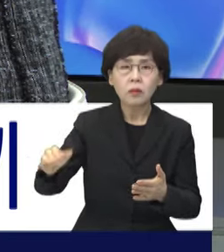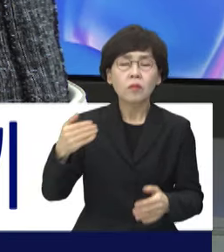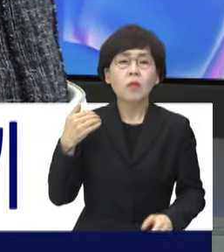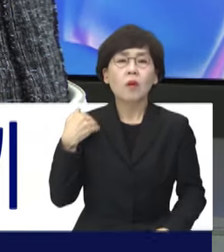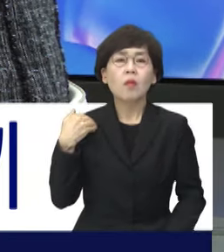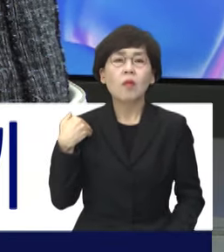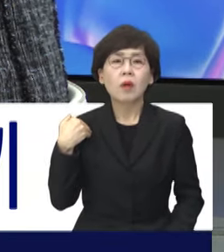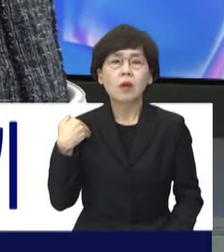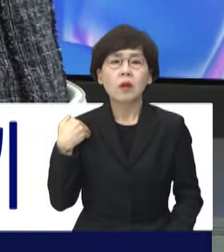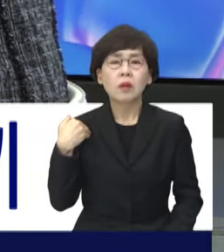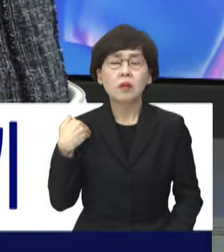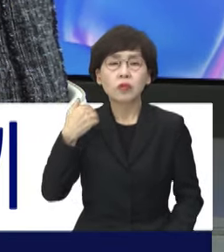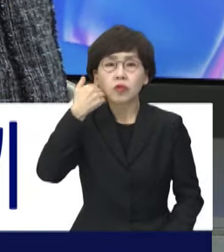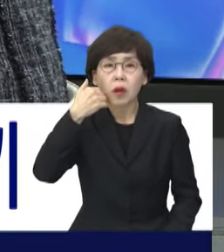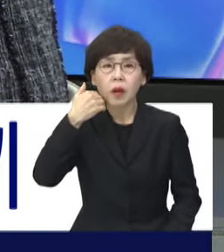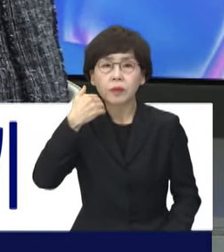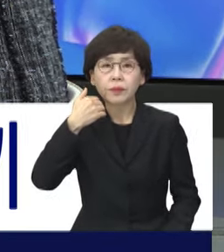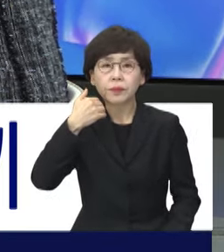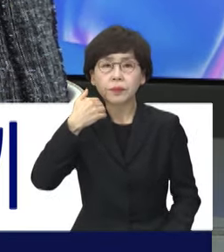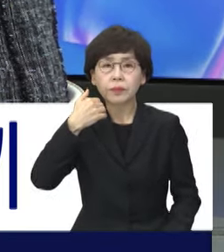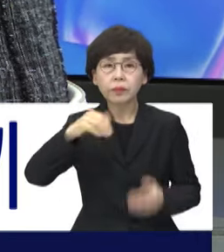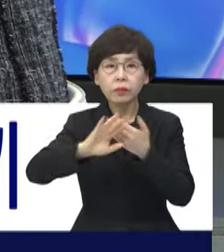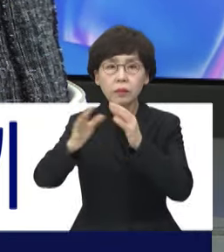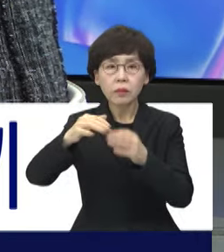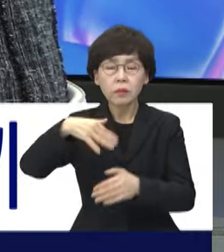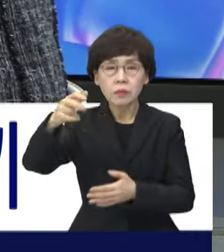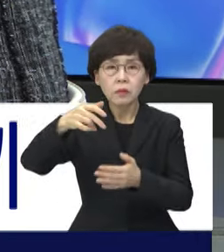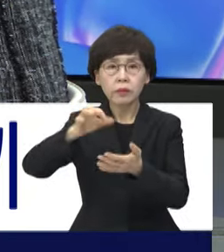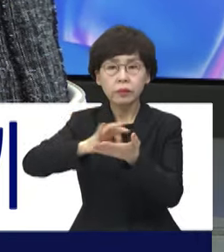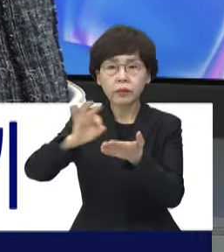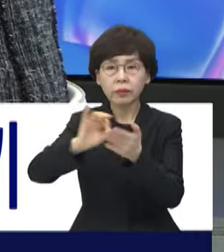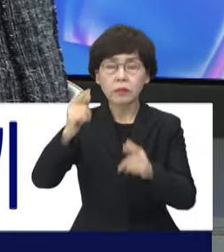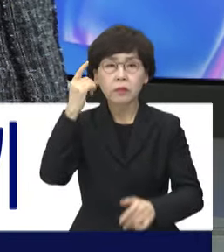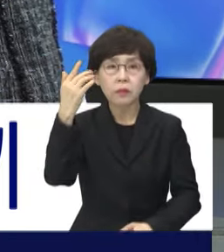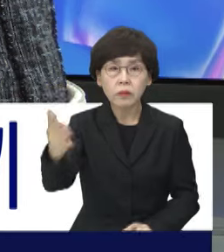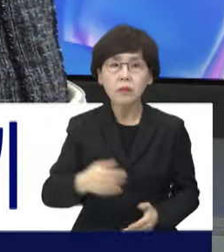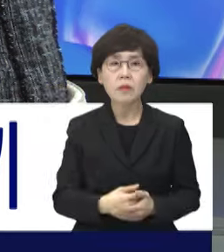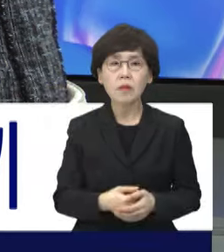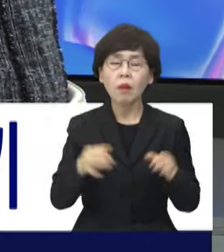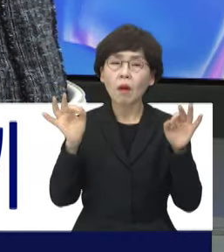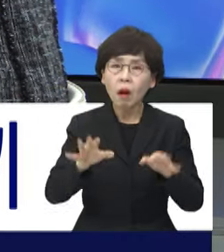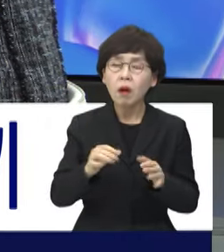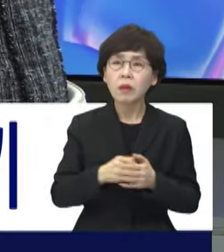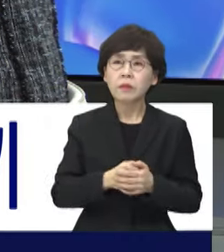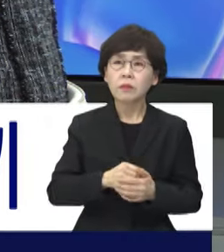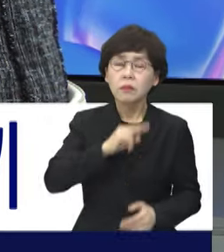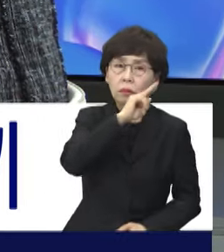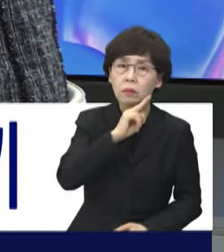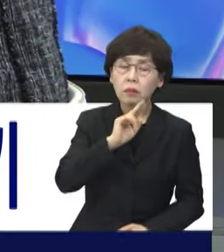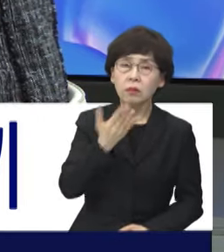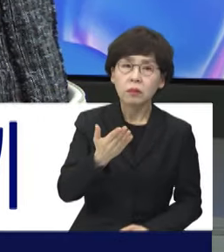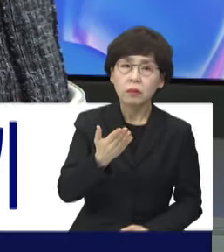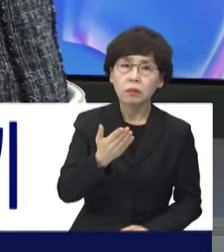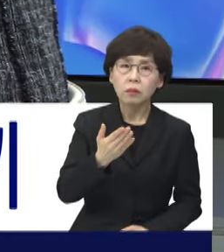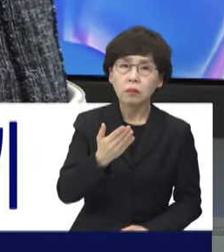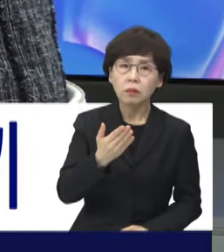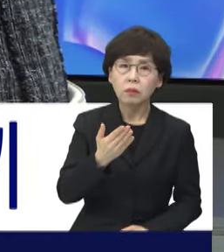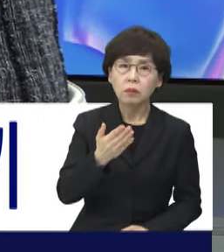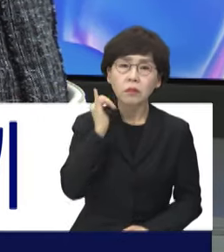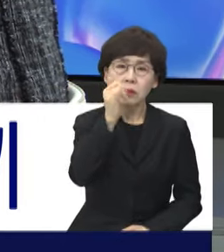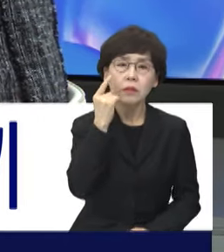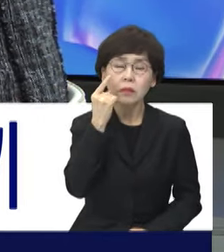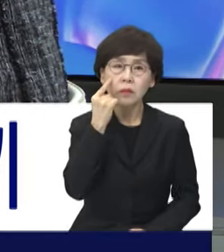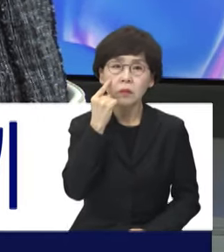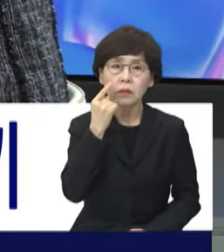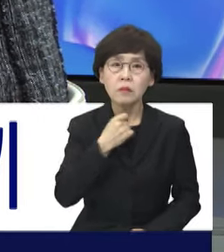모르고 있어서 이걸 누가 해외에서 쓴 거 아닌가 하고 잠시나마 의심을 해서 어 이거 한번 전화해 봐야 되는 거